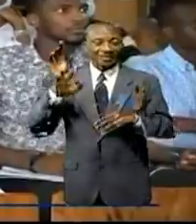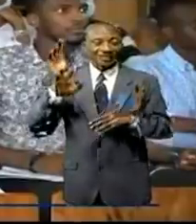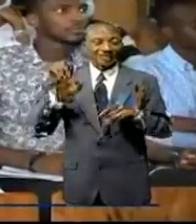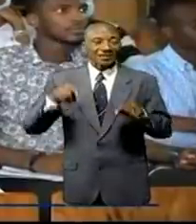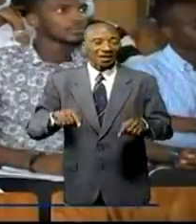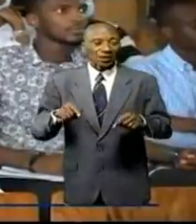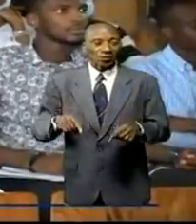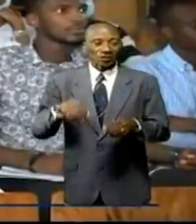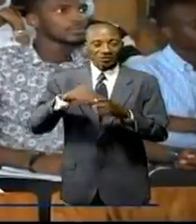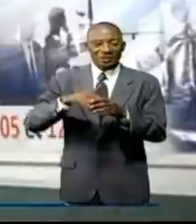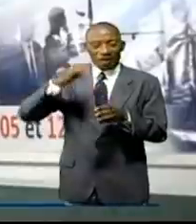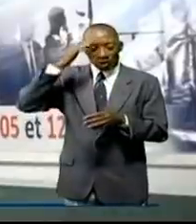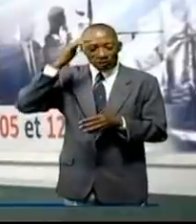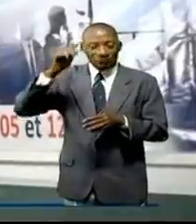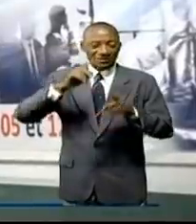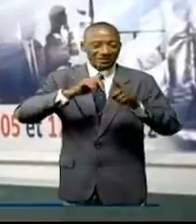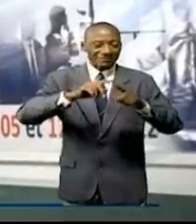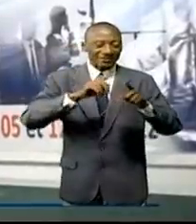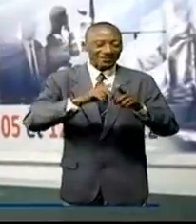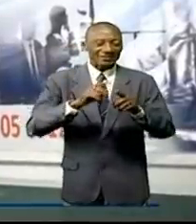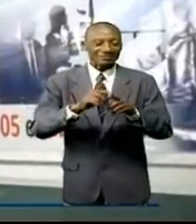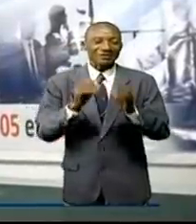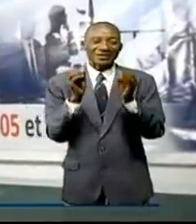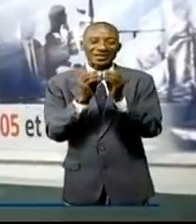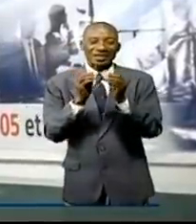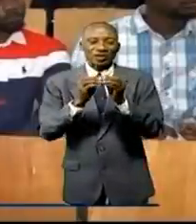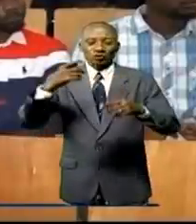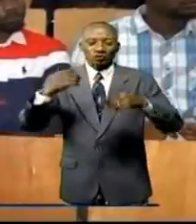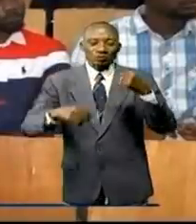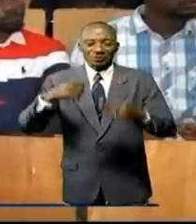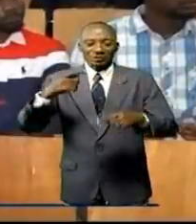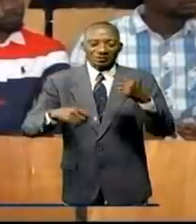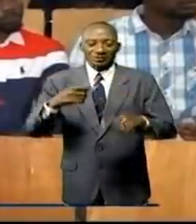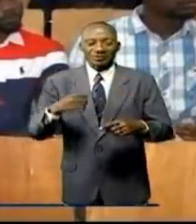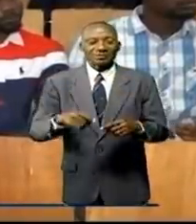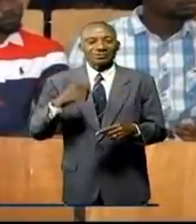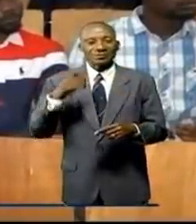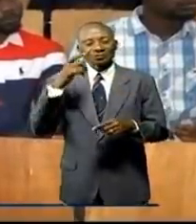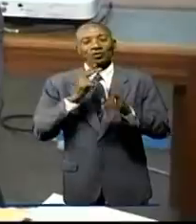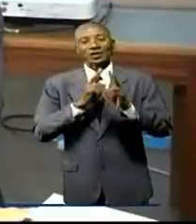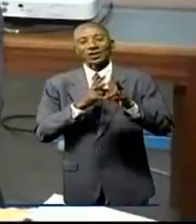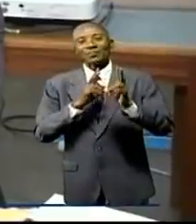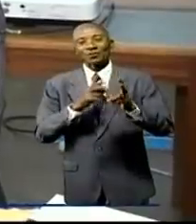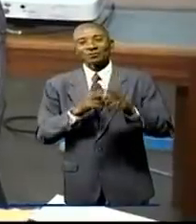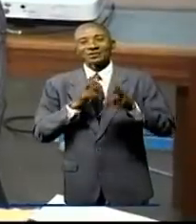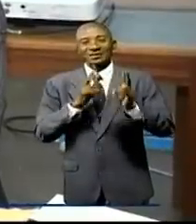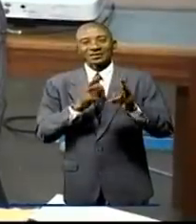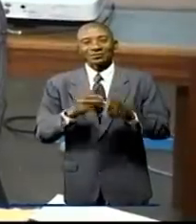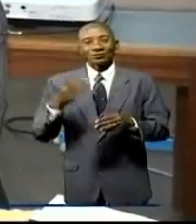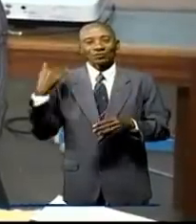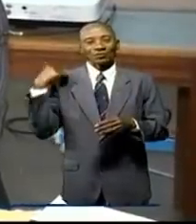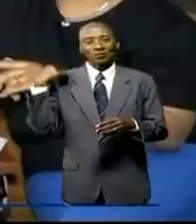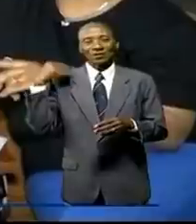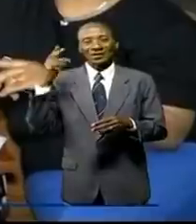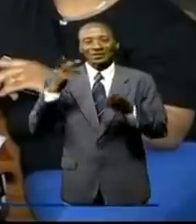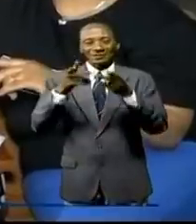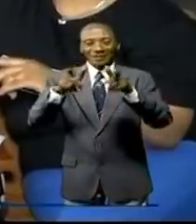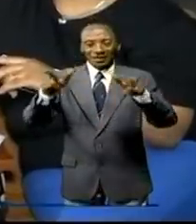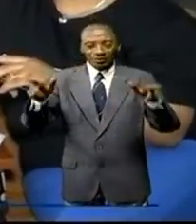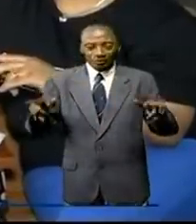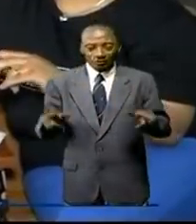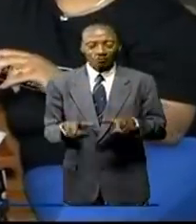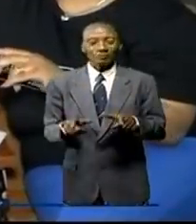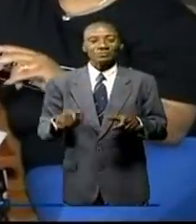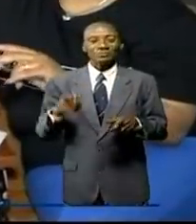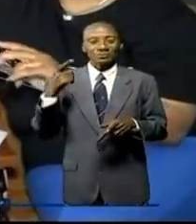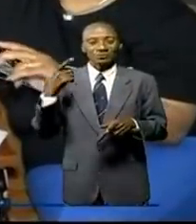différentes universités la conférence débat et dissémination des rapports ITIE sur l'état des lieux de la collecte et de l'affectation de